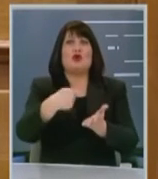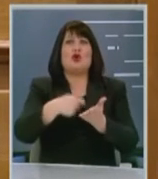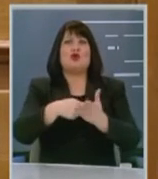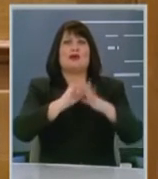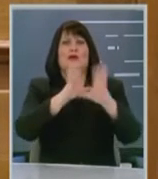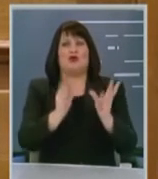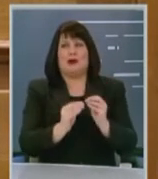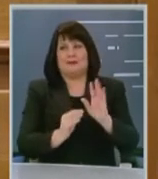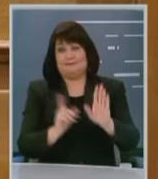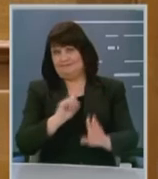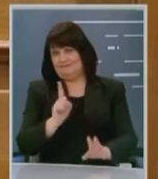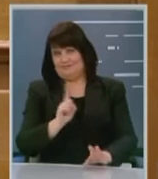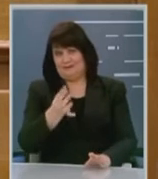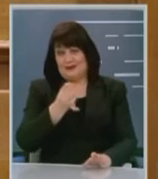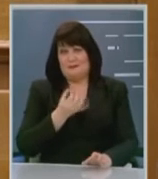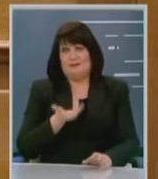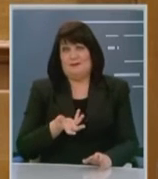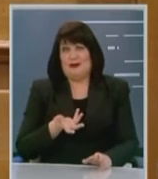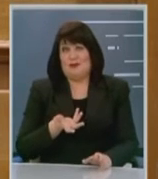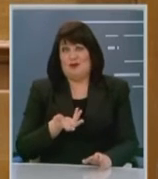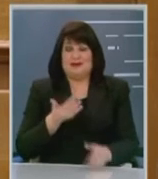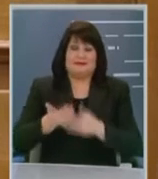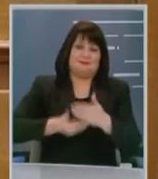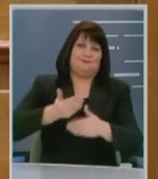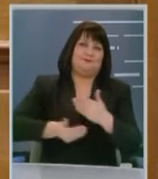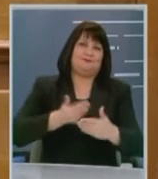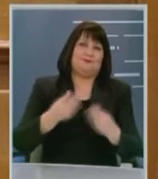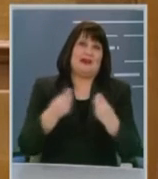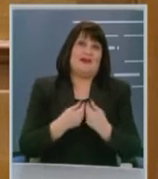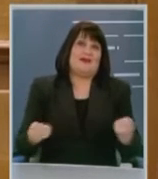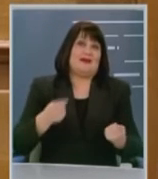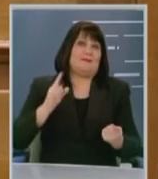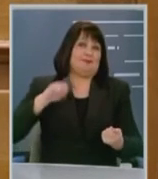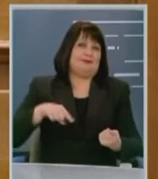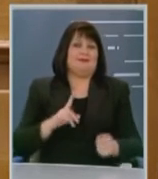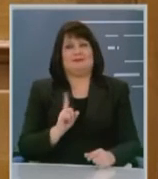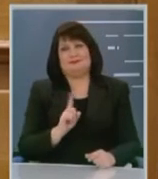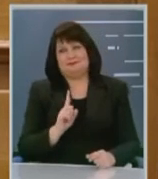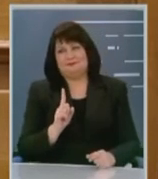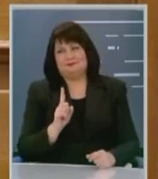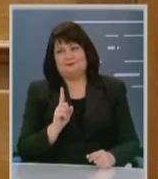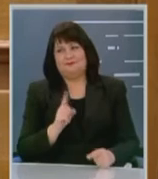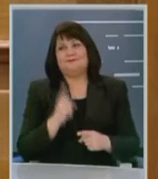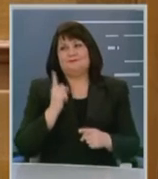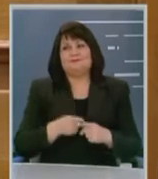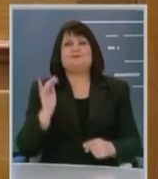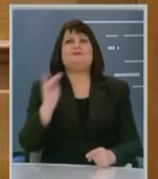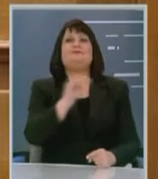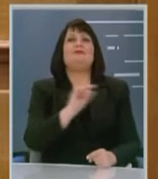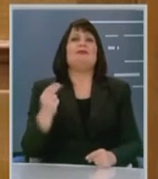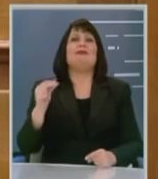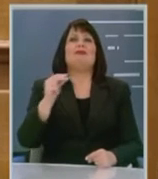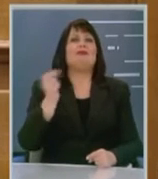μην επικαλείστε διαδικασίες το ότι δεν εφαρμόστηκε. Απλά ιδιαίτερα απευθύνομαι στους βουλευτές της